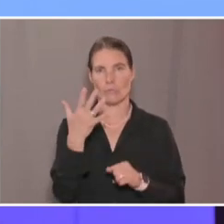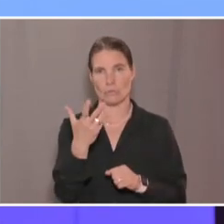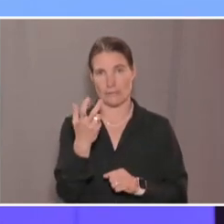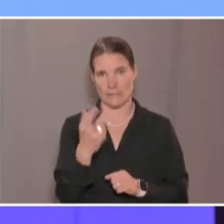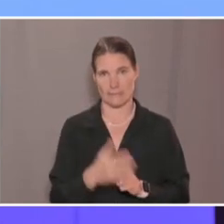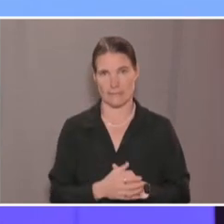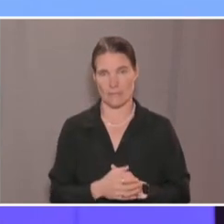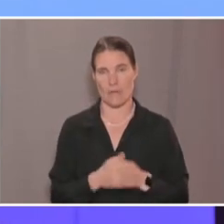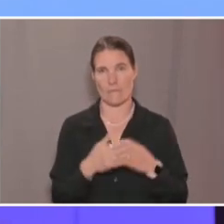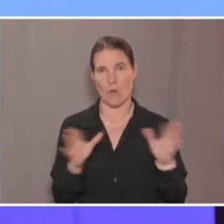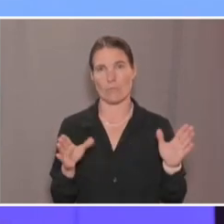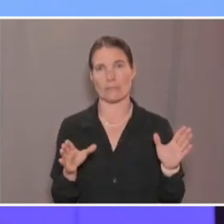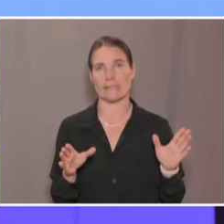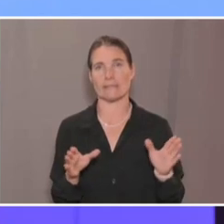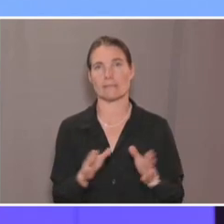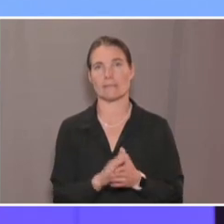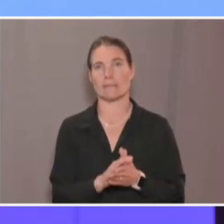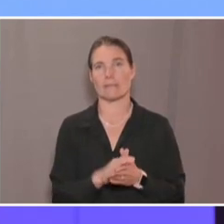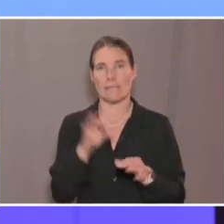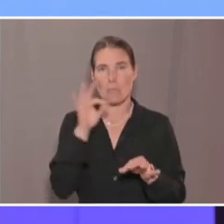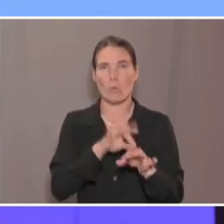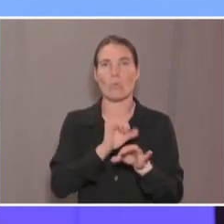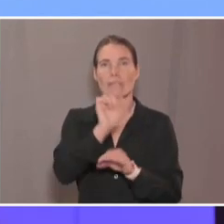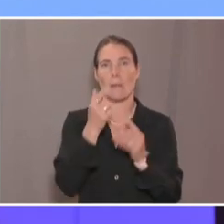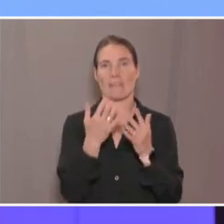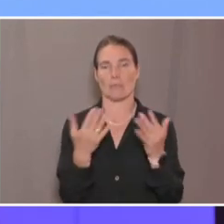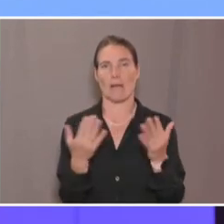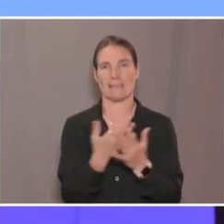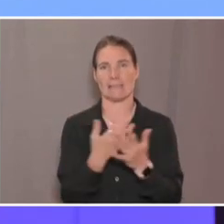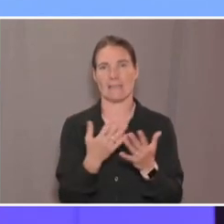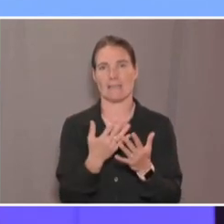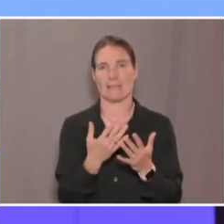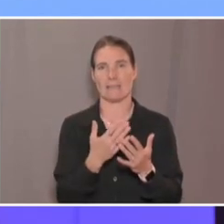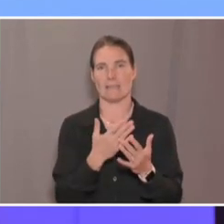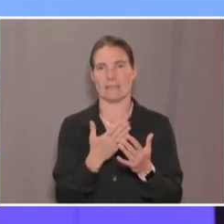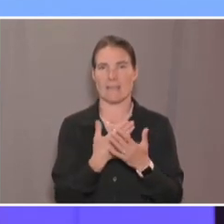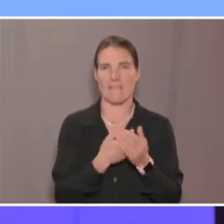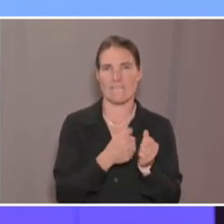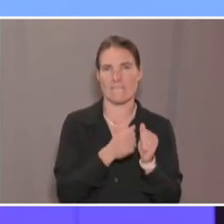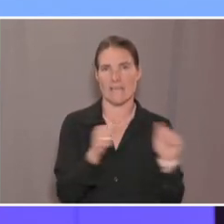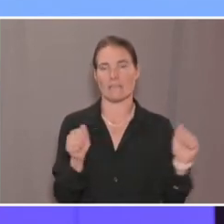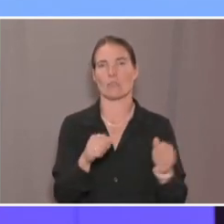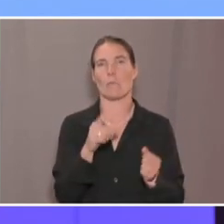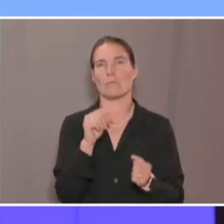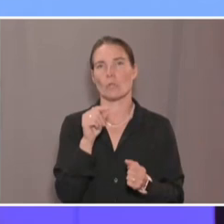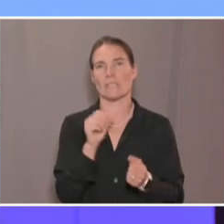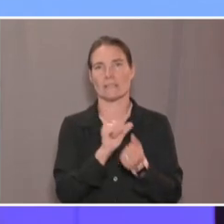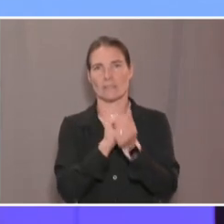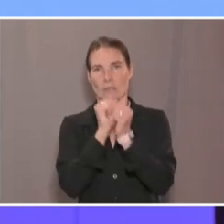1935 veröffentlichte der promovierte Mathematiker zwar ein Werk, das ihn zum bedeutenden Reformer